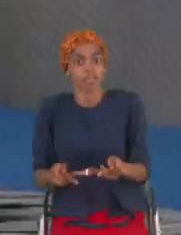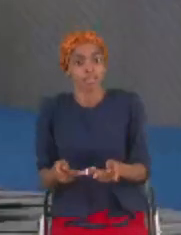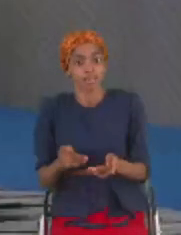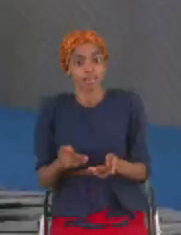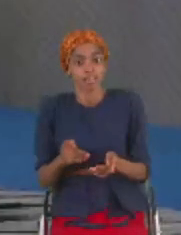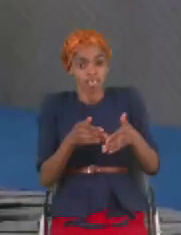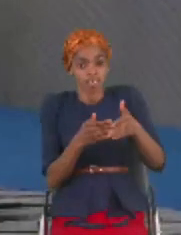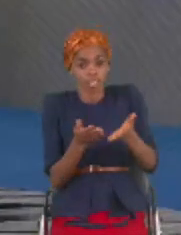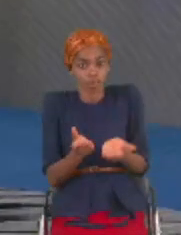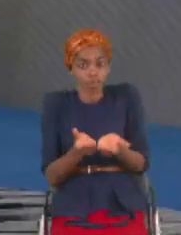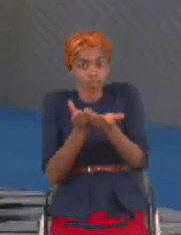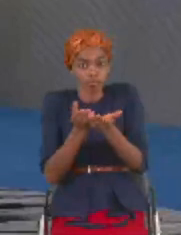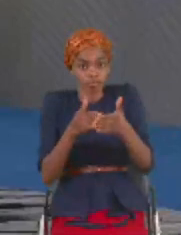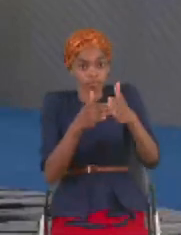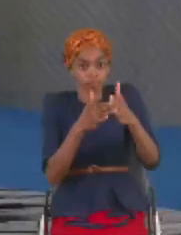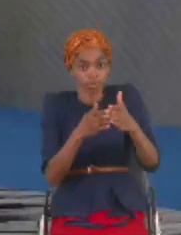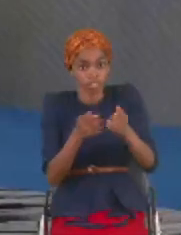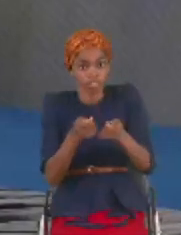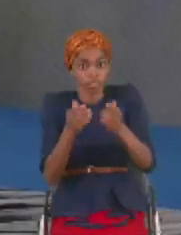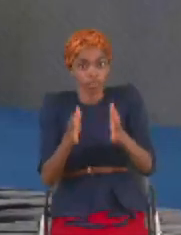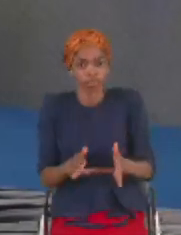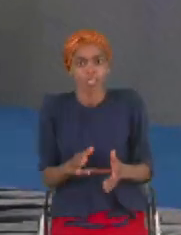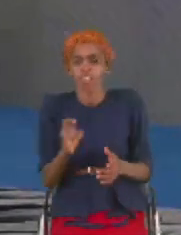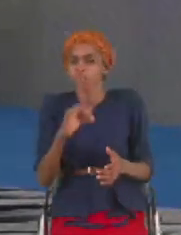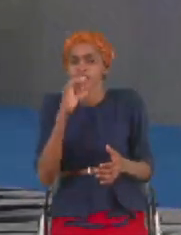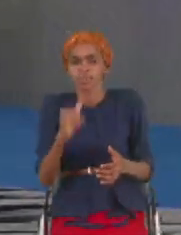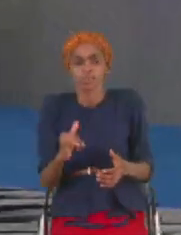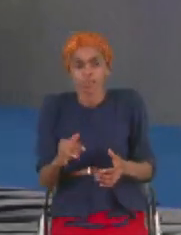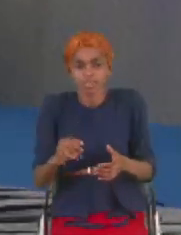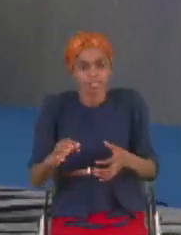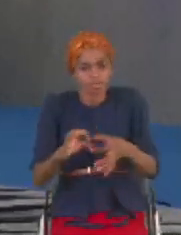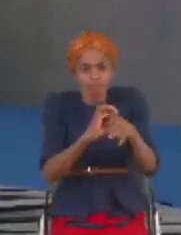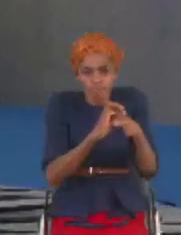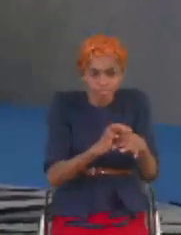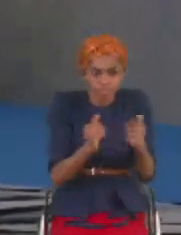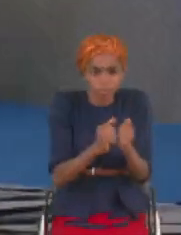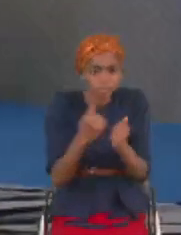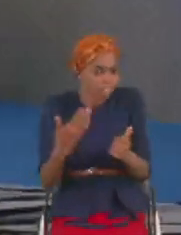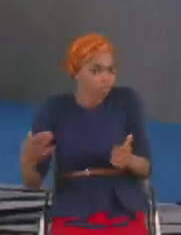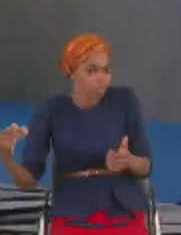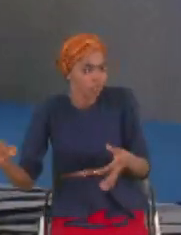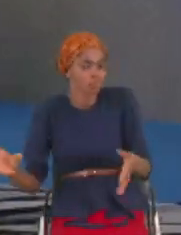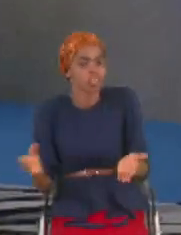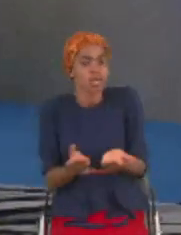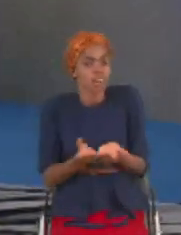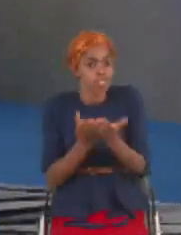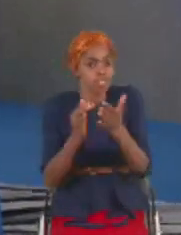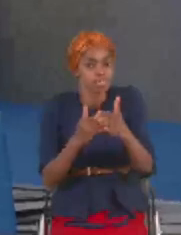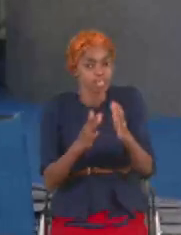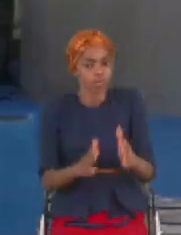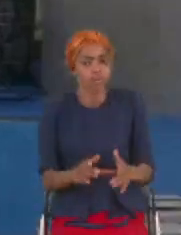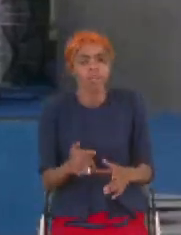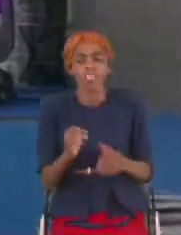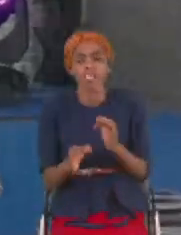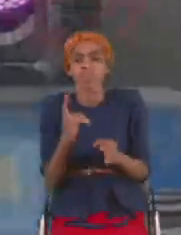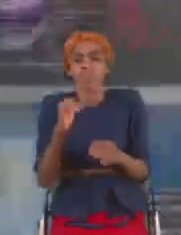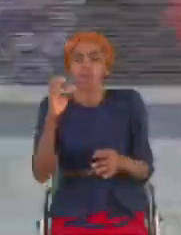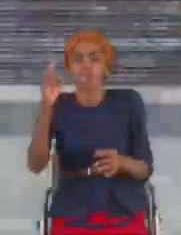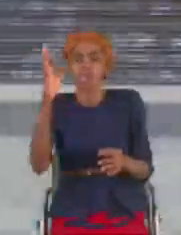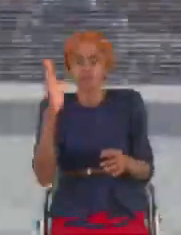un voilier je ne cherche pas à te mêler des affaires du voilier s'est tue un ministre